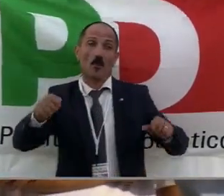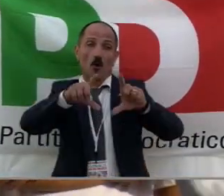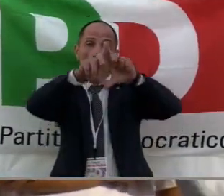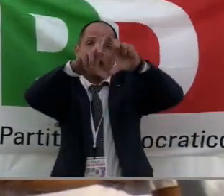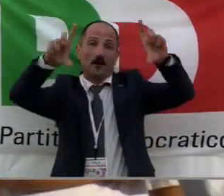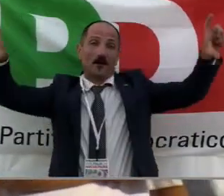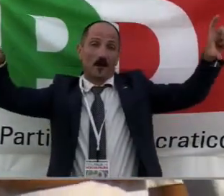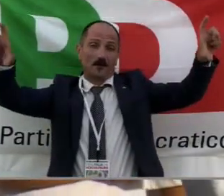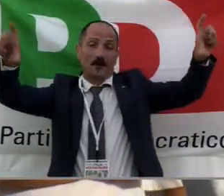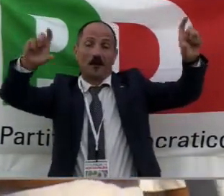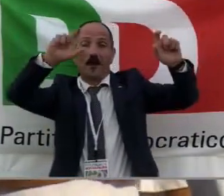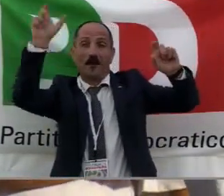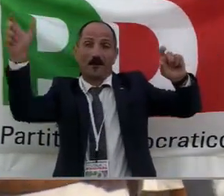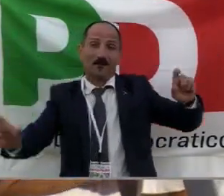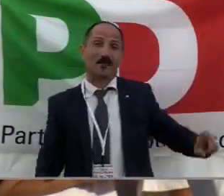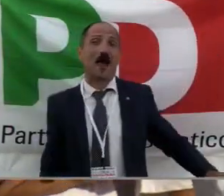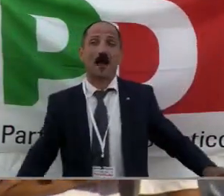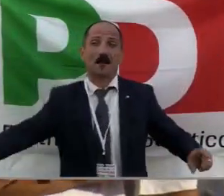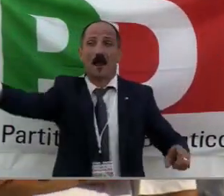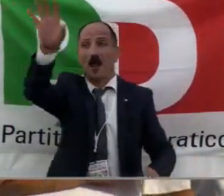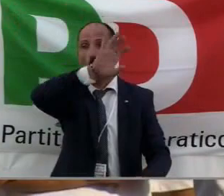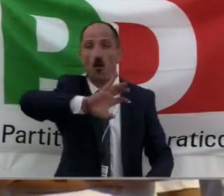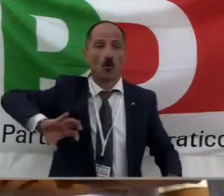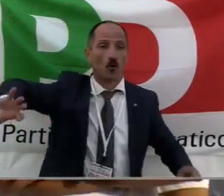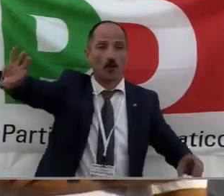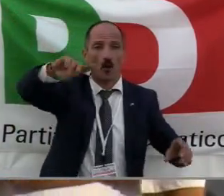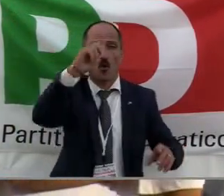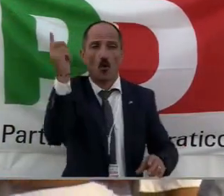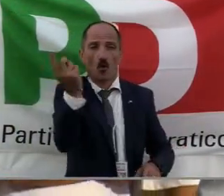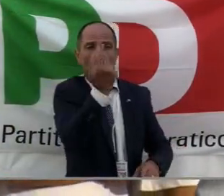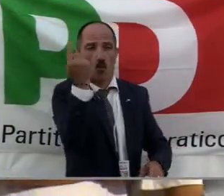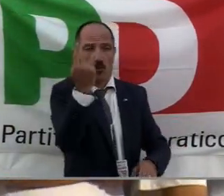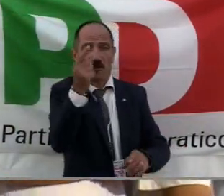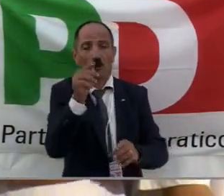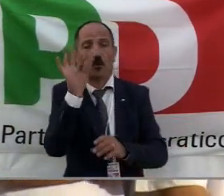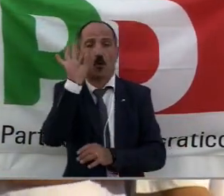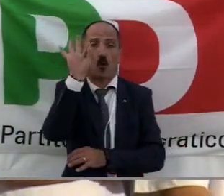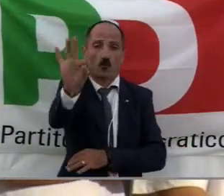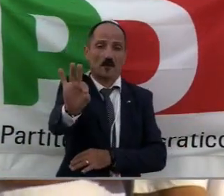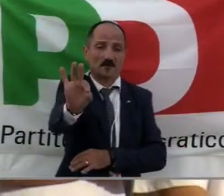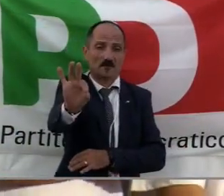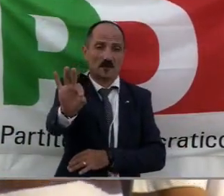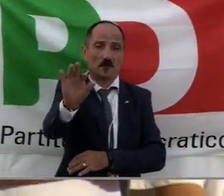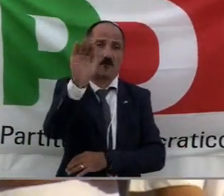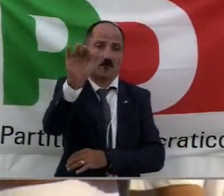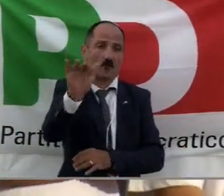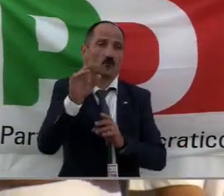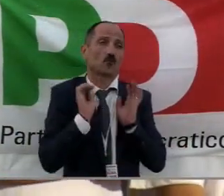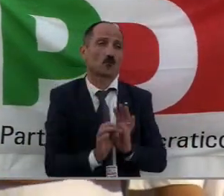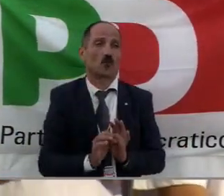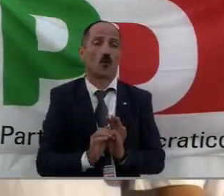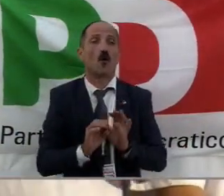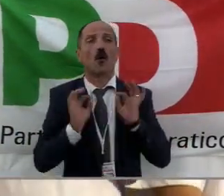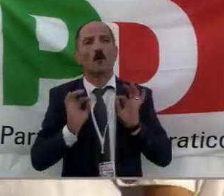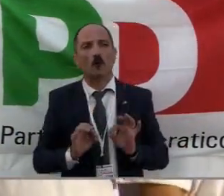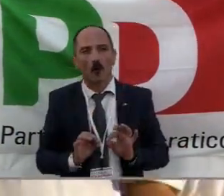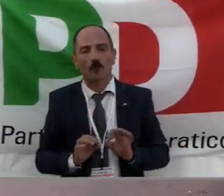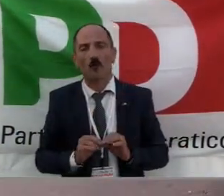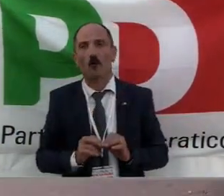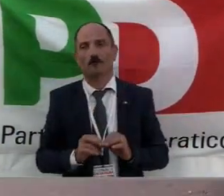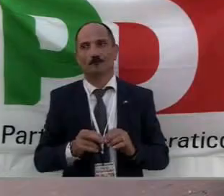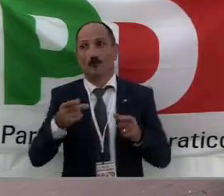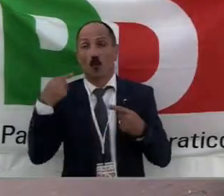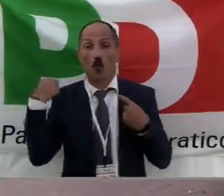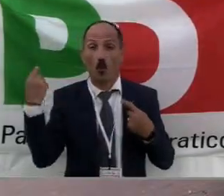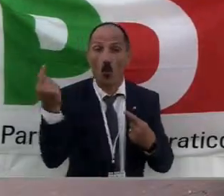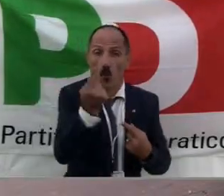cartelli, l'Italia e l'Europa hanno un unico destino, un unico futuro. Proprio